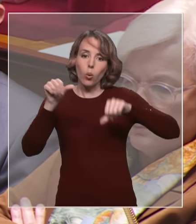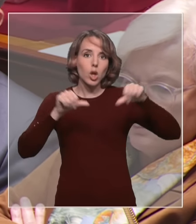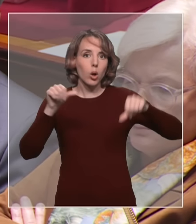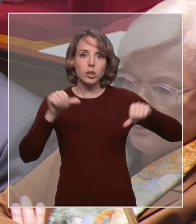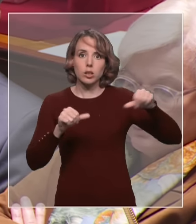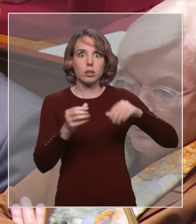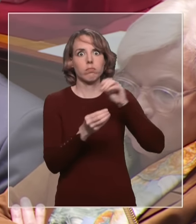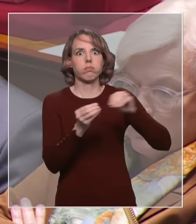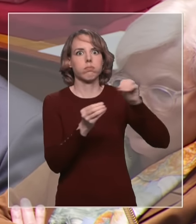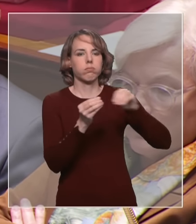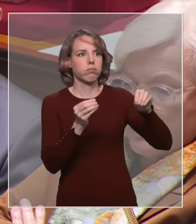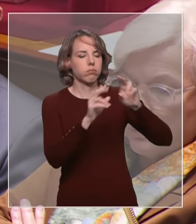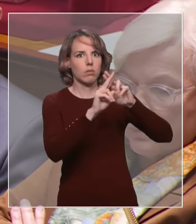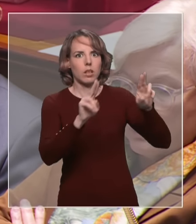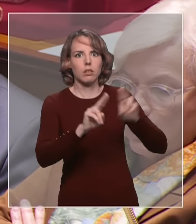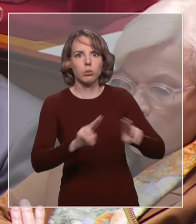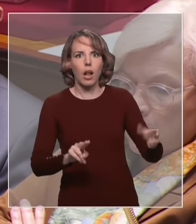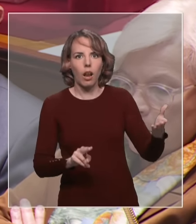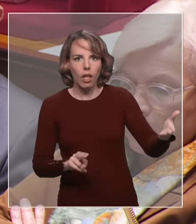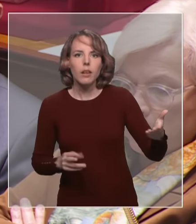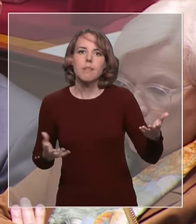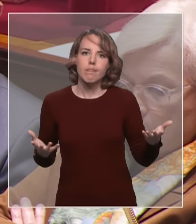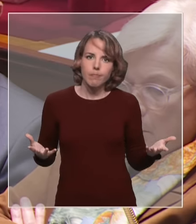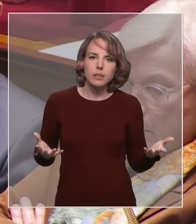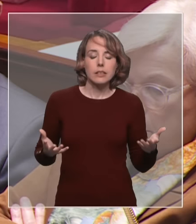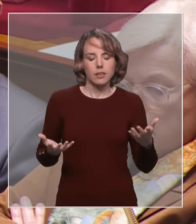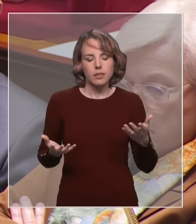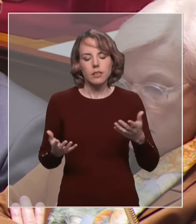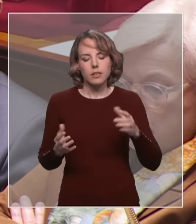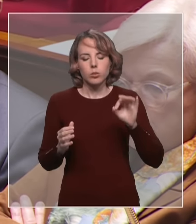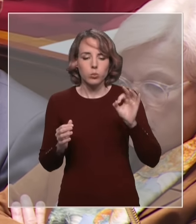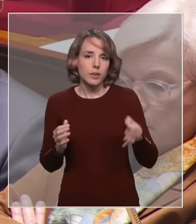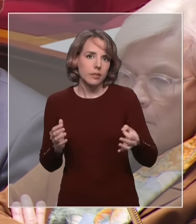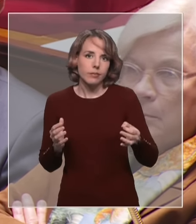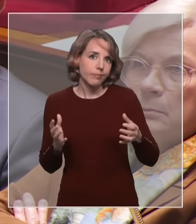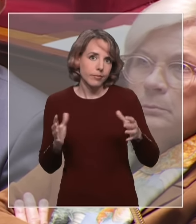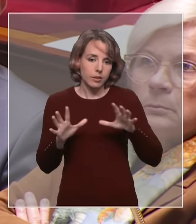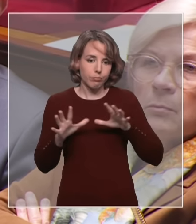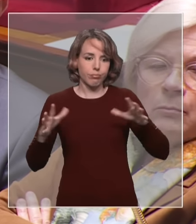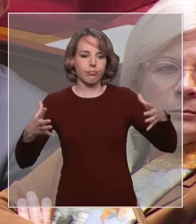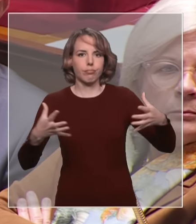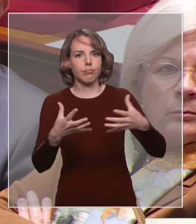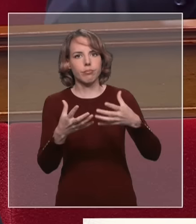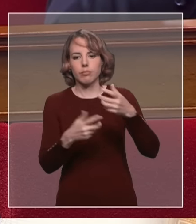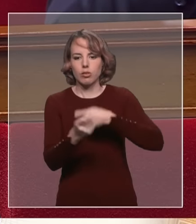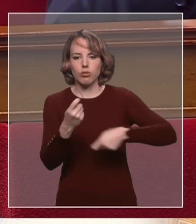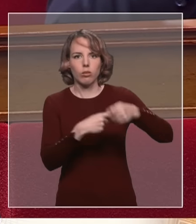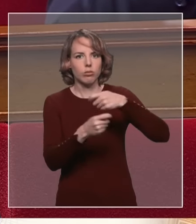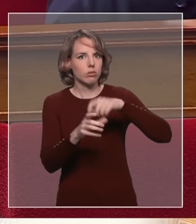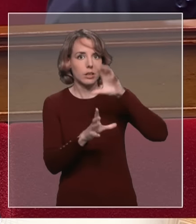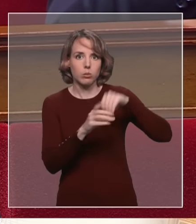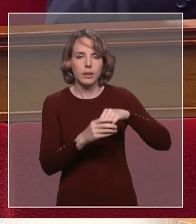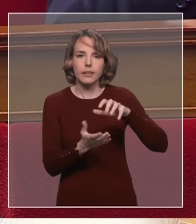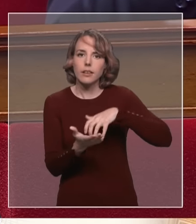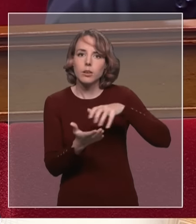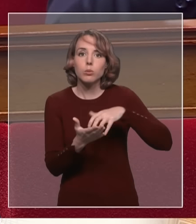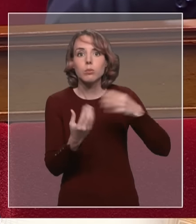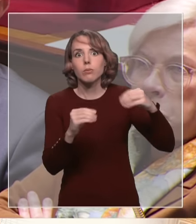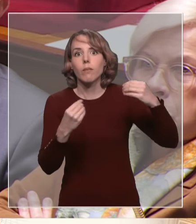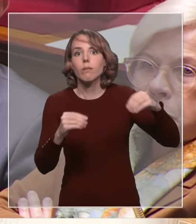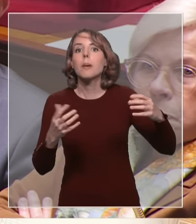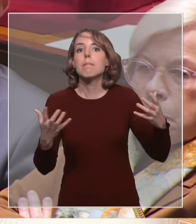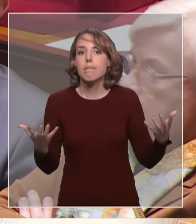On vit dans un monde globalisé et l'agriculture n'y échappe pas. Sur le Mercosur, Madame la députée, nous avons eu l'occasion à de